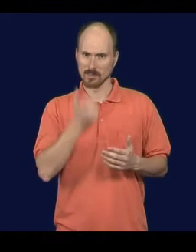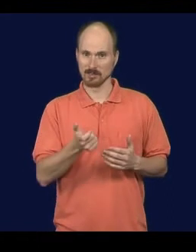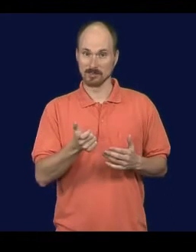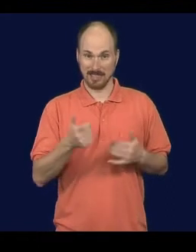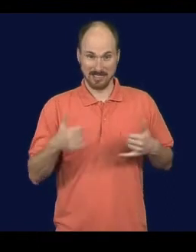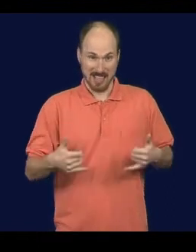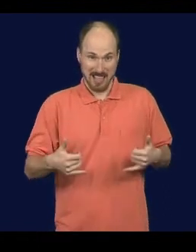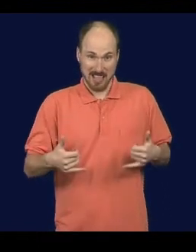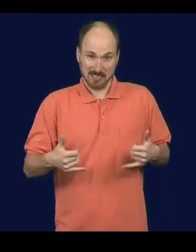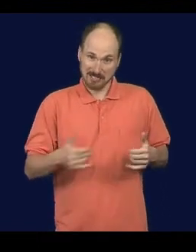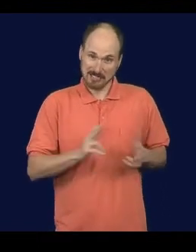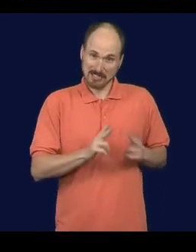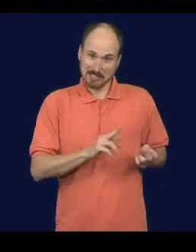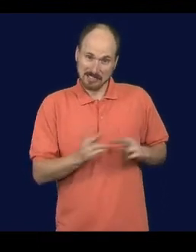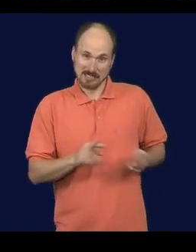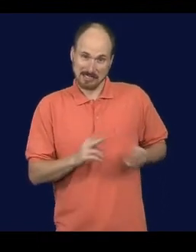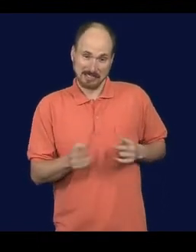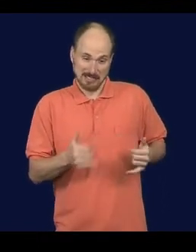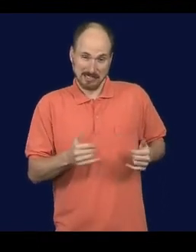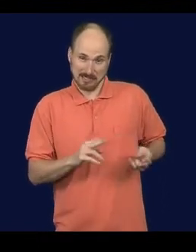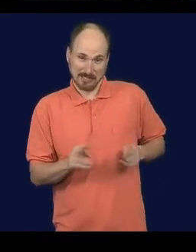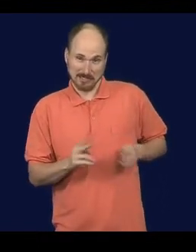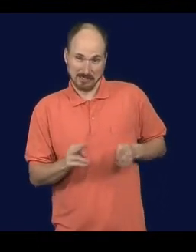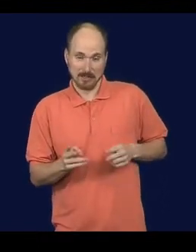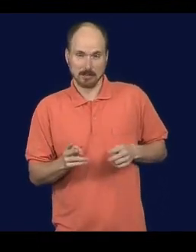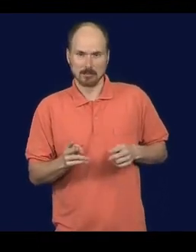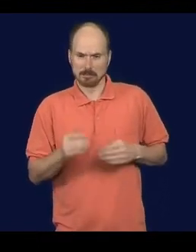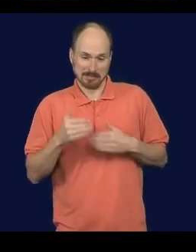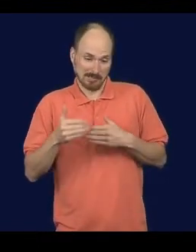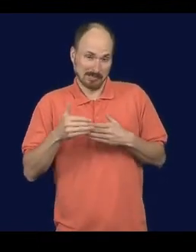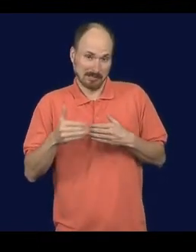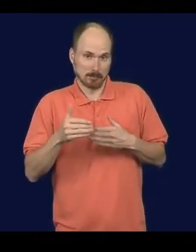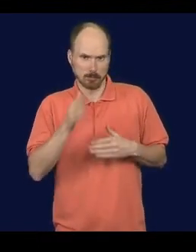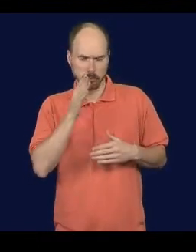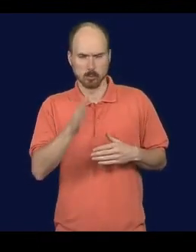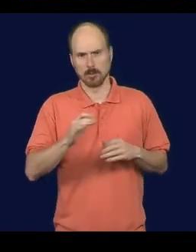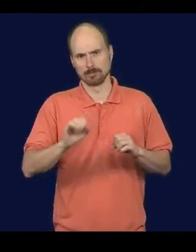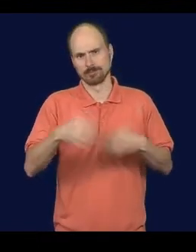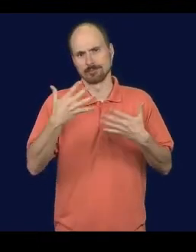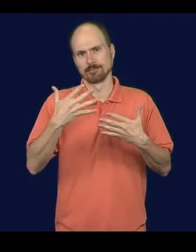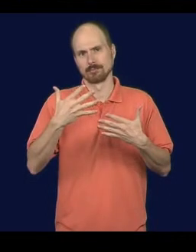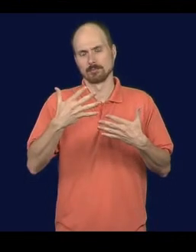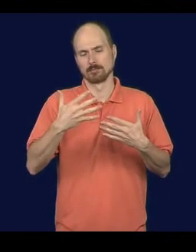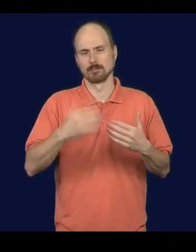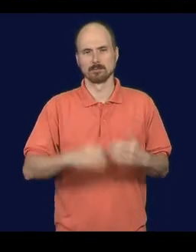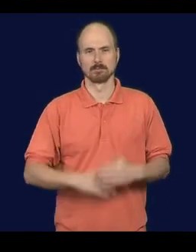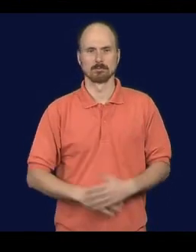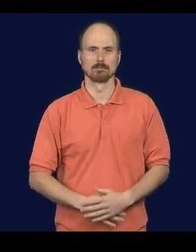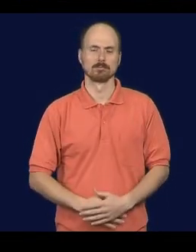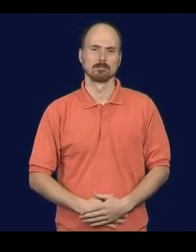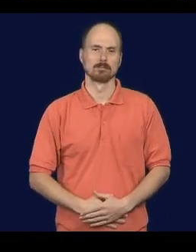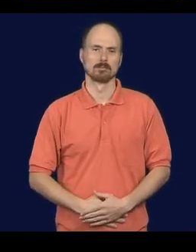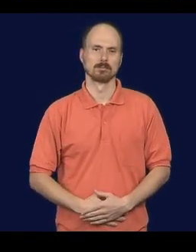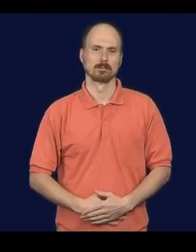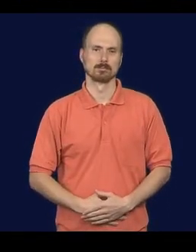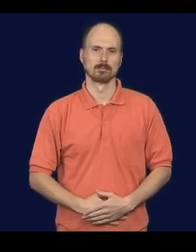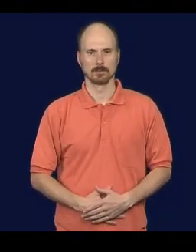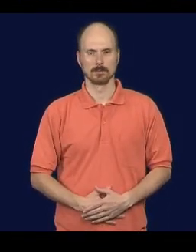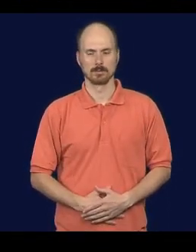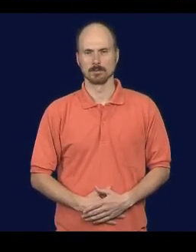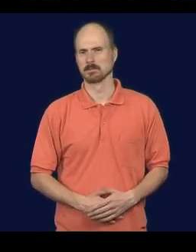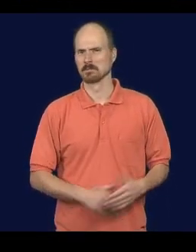nemusí zadávat hlasově znovu ten příkaz, když se chce dozvědět nějaké relevantní informace.